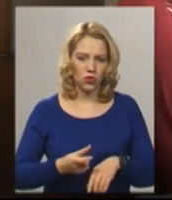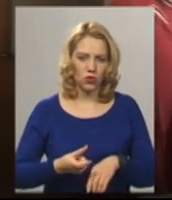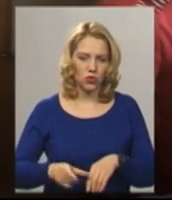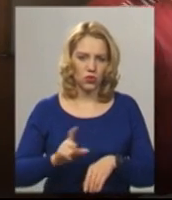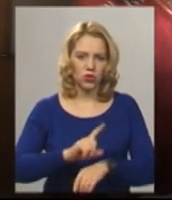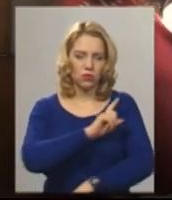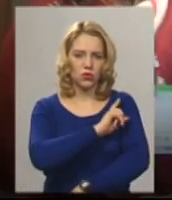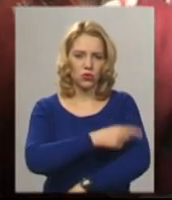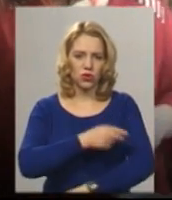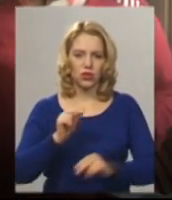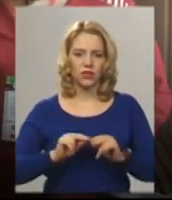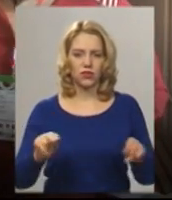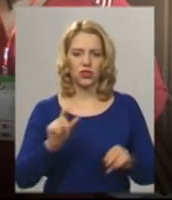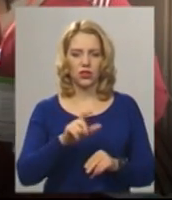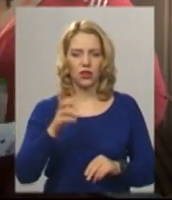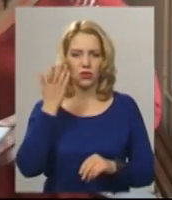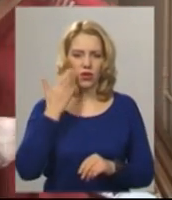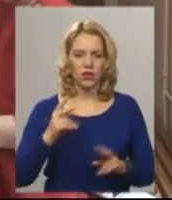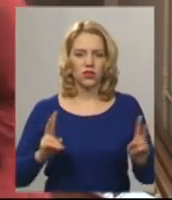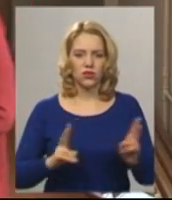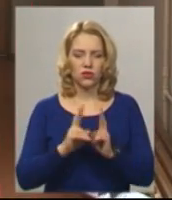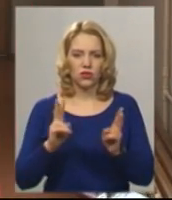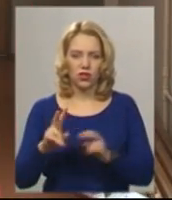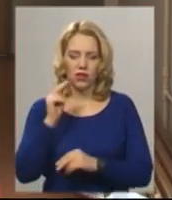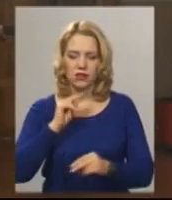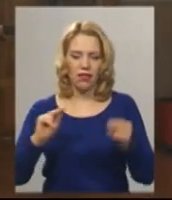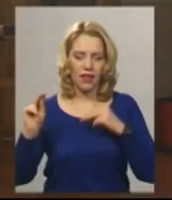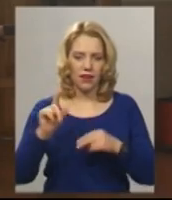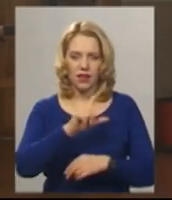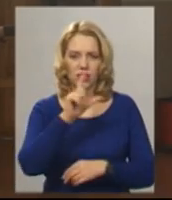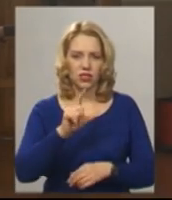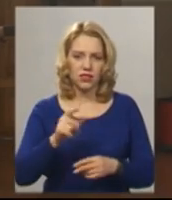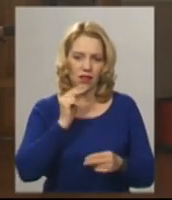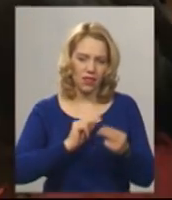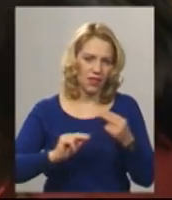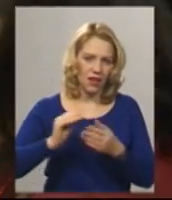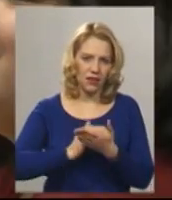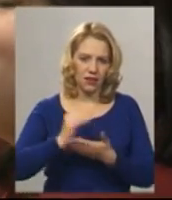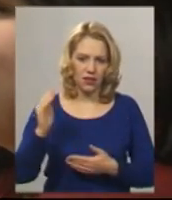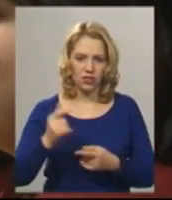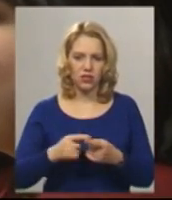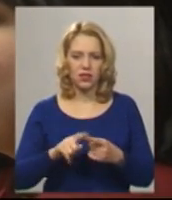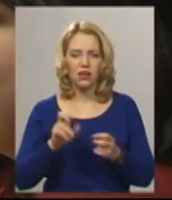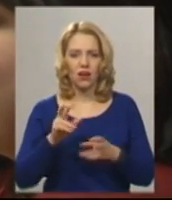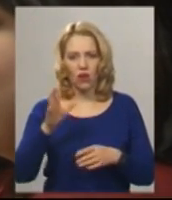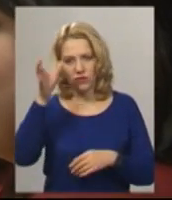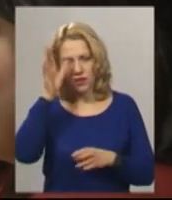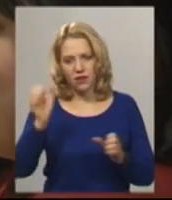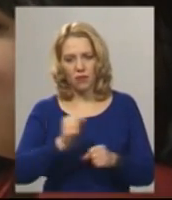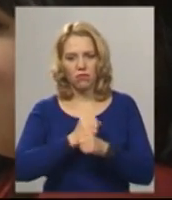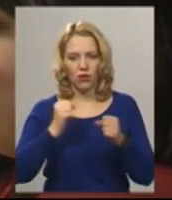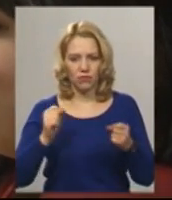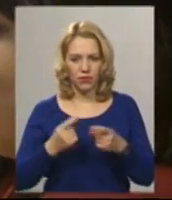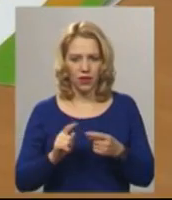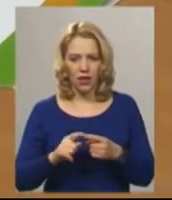коли от зустрічаються найкращі з кращих, да, і які діляться досвідом, освітній вибух, освітня бомба. Протягом двох днів фестивалю